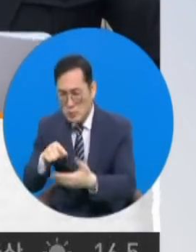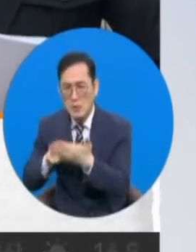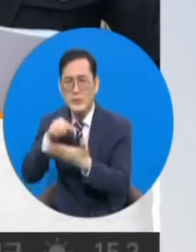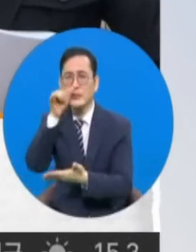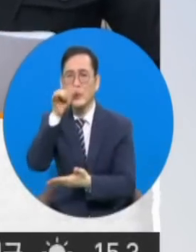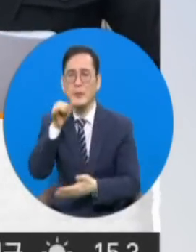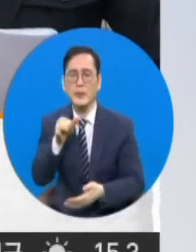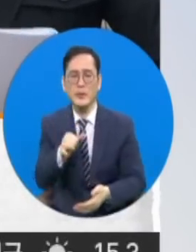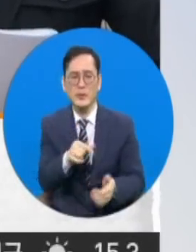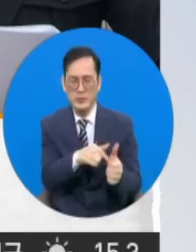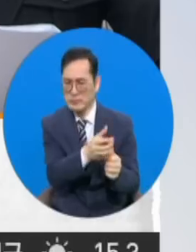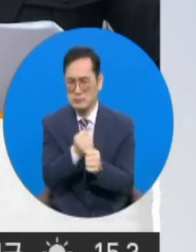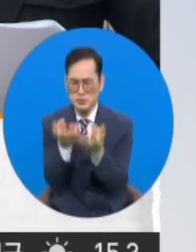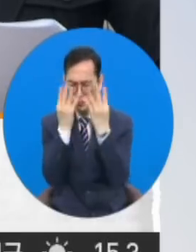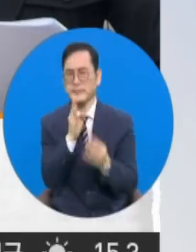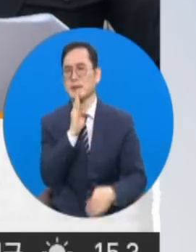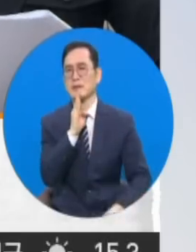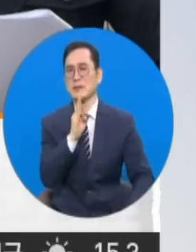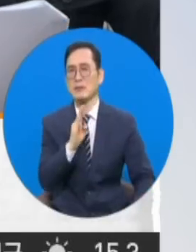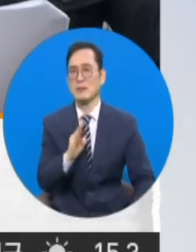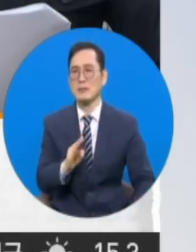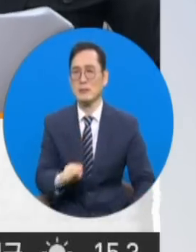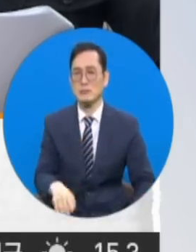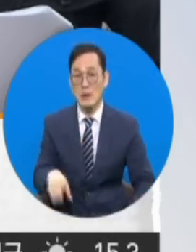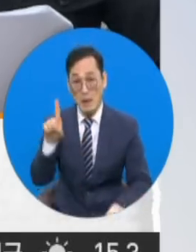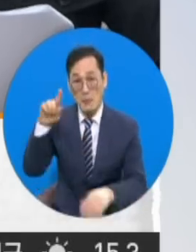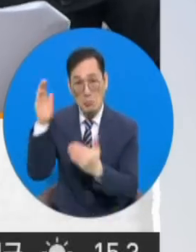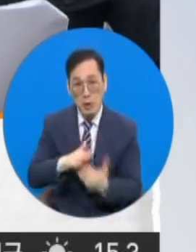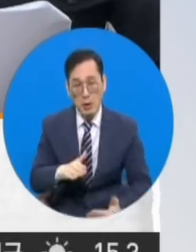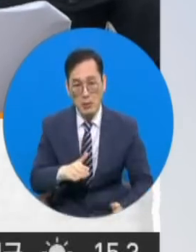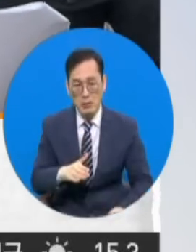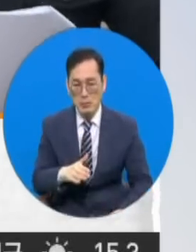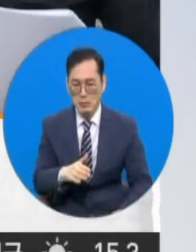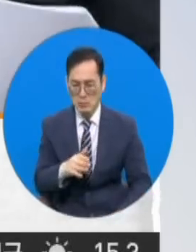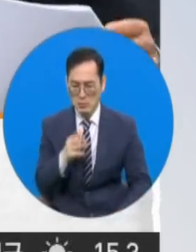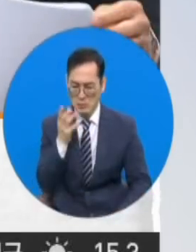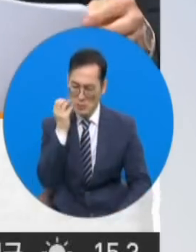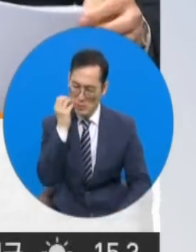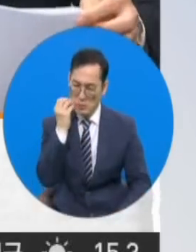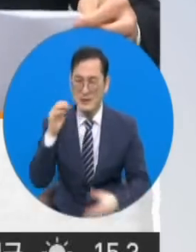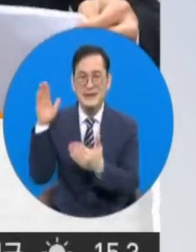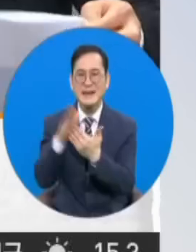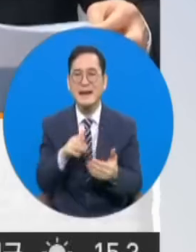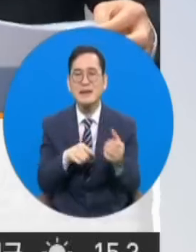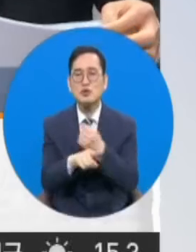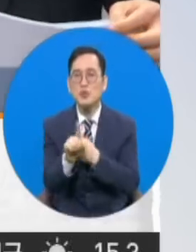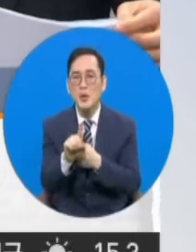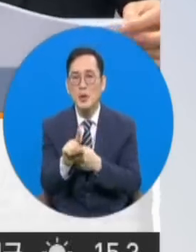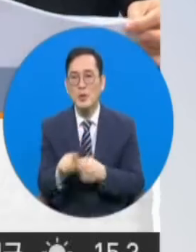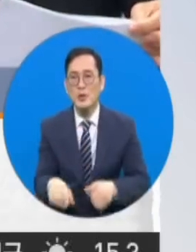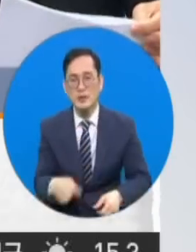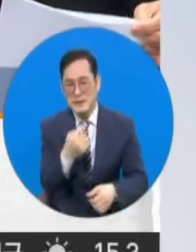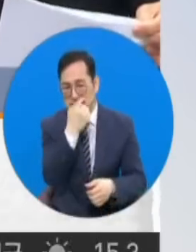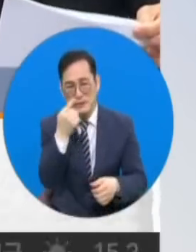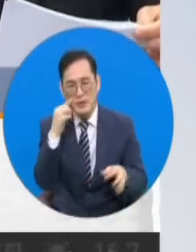때도 청구할 때도 구속되는게 맞다 이렇게 생각했었는데 결국 기각이 됐죠 근데 계약 사유가 뭐였냐면